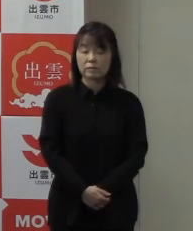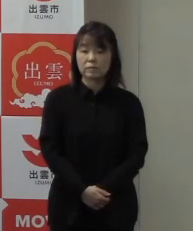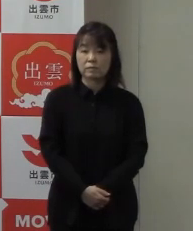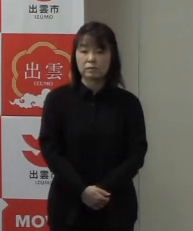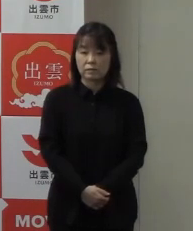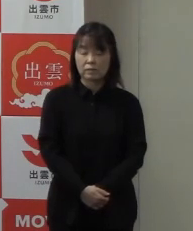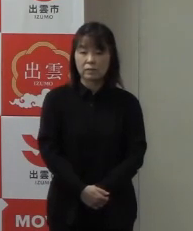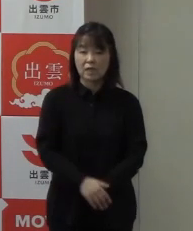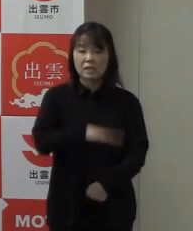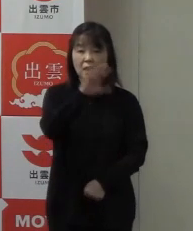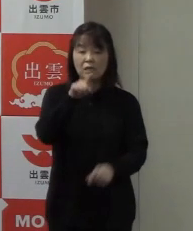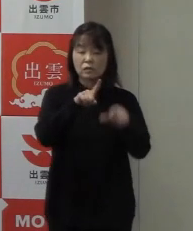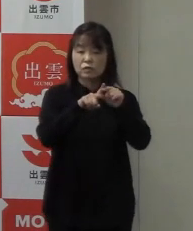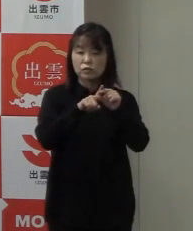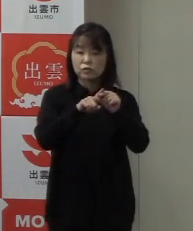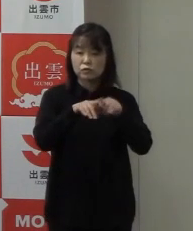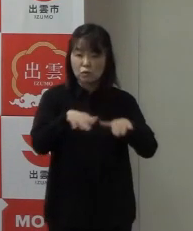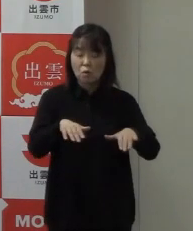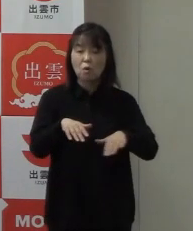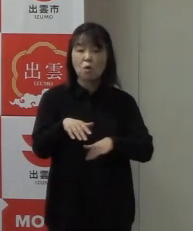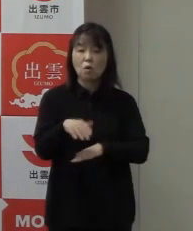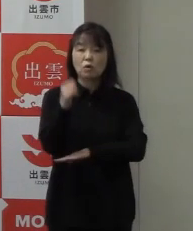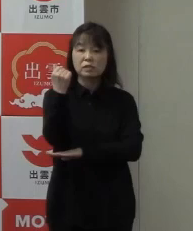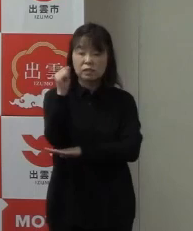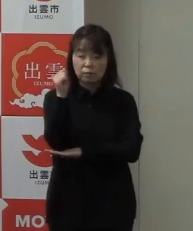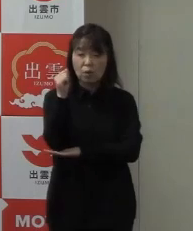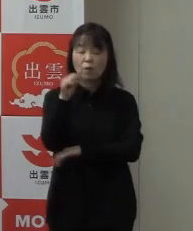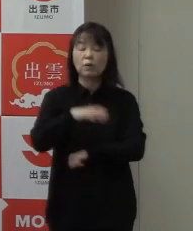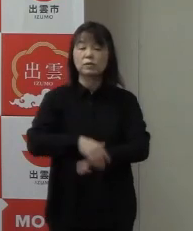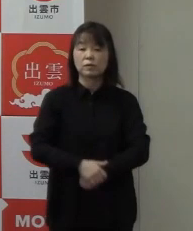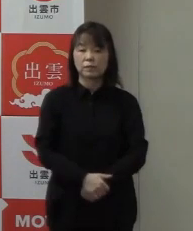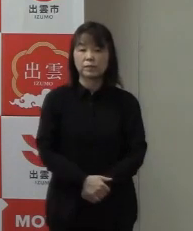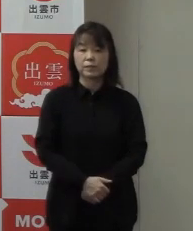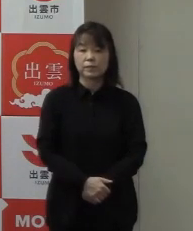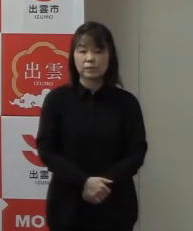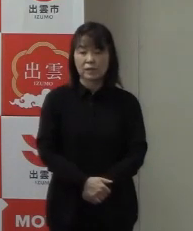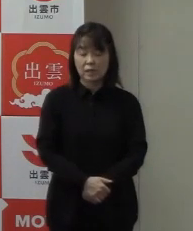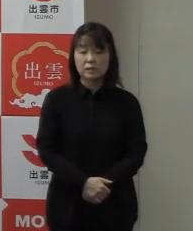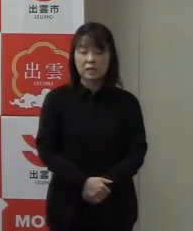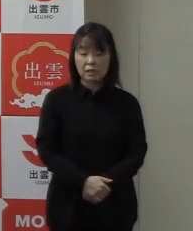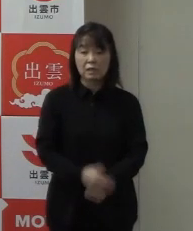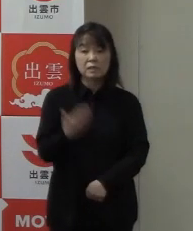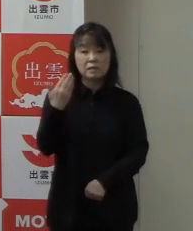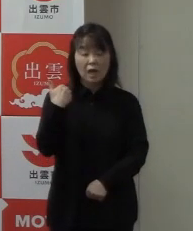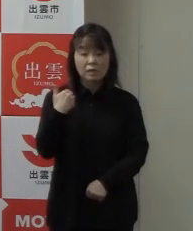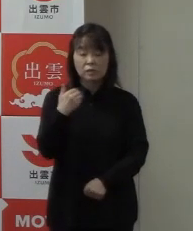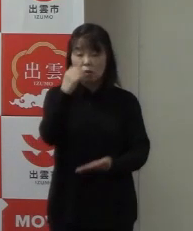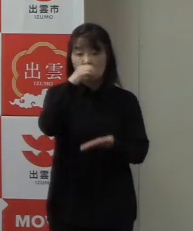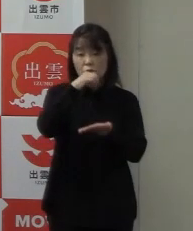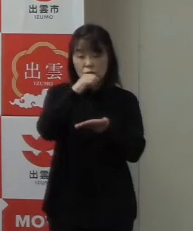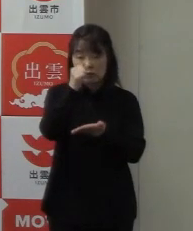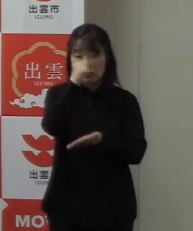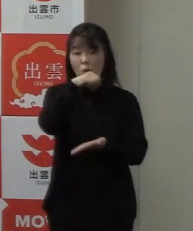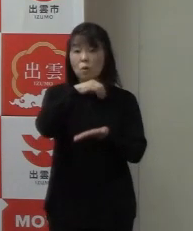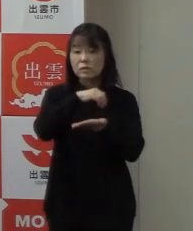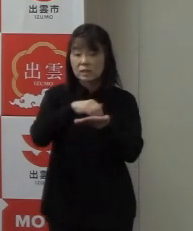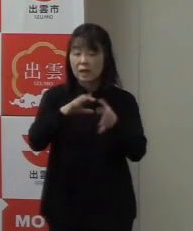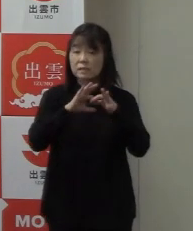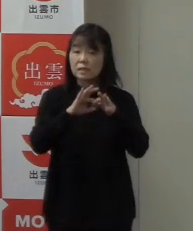すみません、団長新聞の黒田です。ちょっとさっきの公衆さんに関連する話になってしまうんですけども、